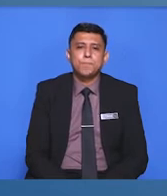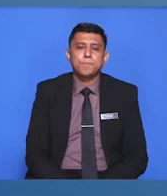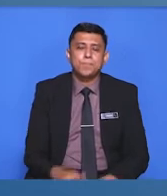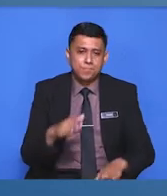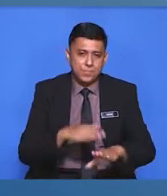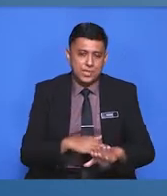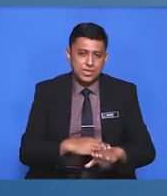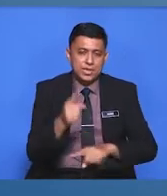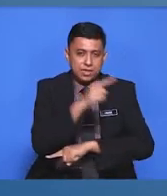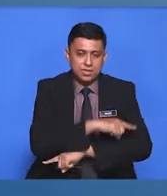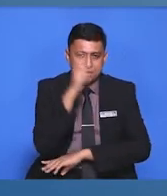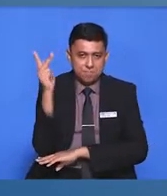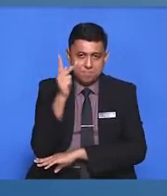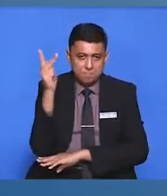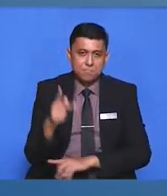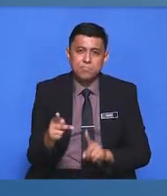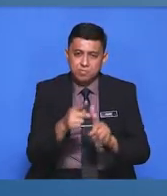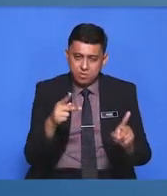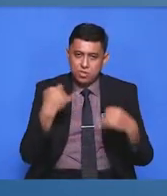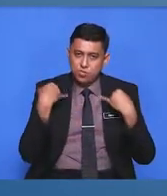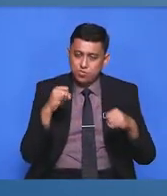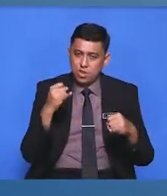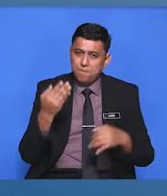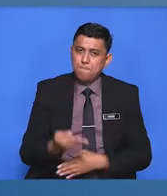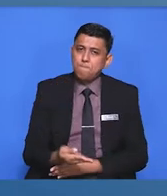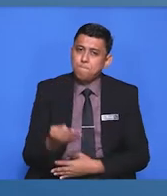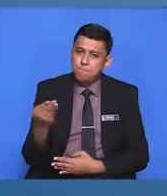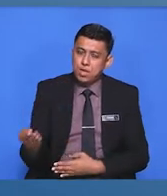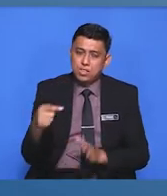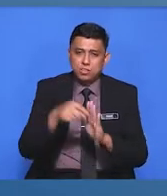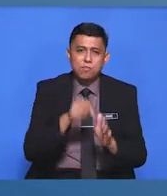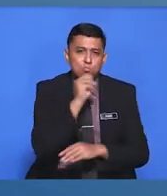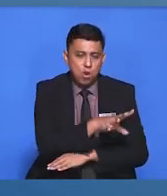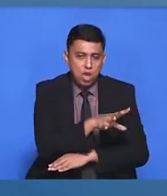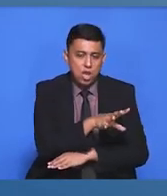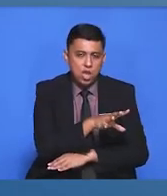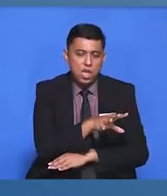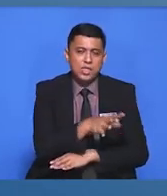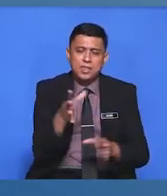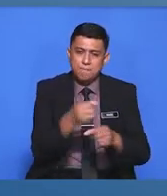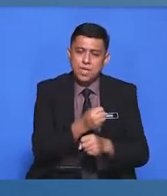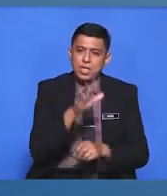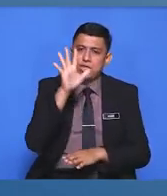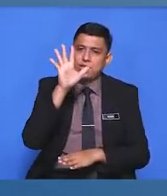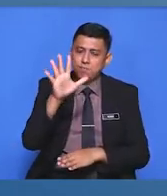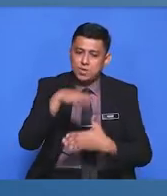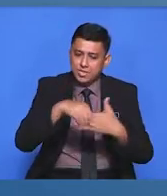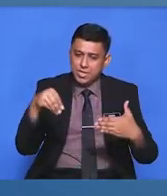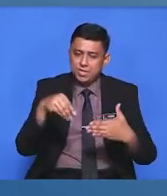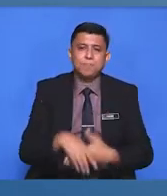Pada hari Khamis pula, daripada hasil jualan barang terpakai Helmi, dia memperolehi